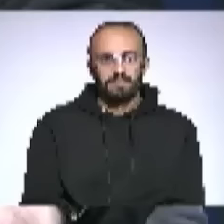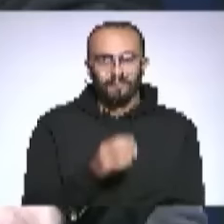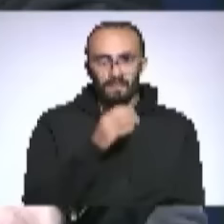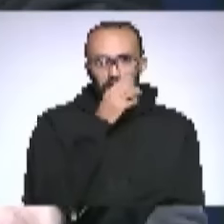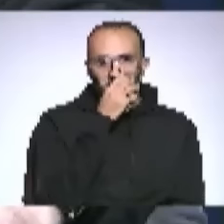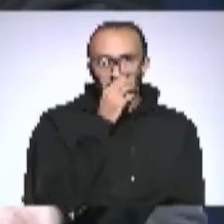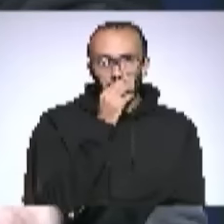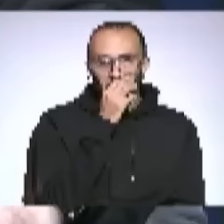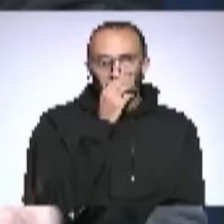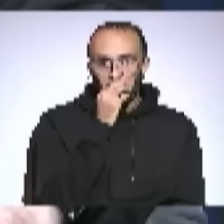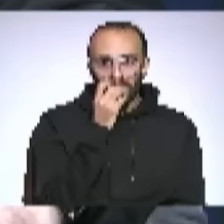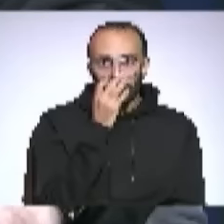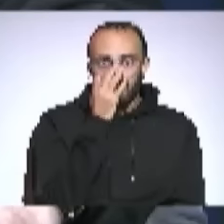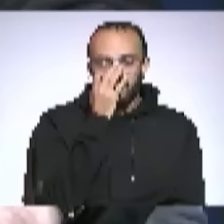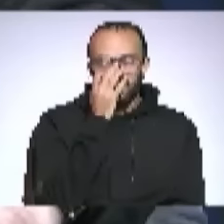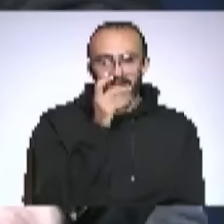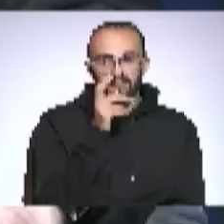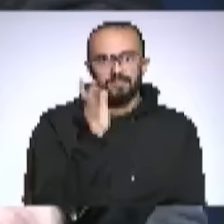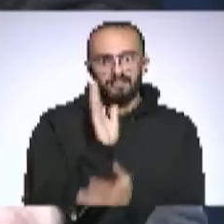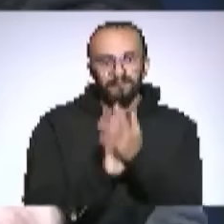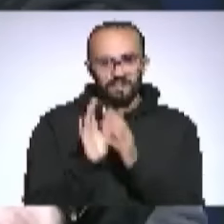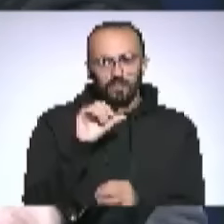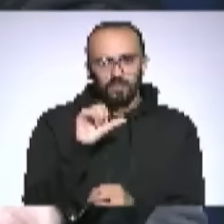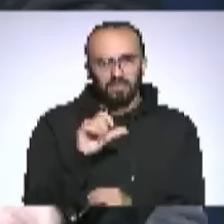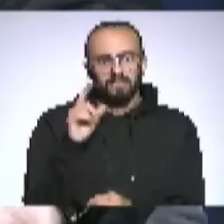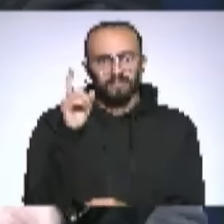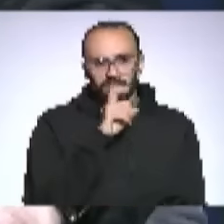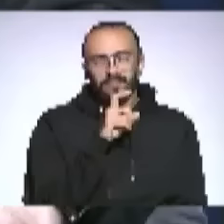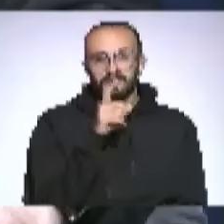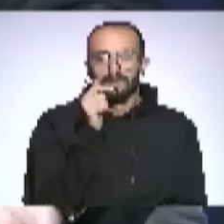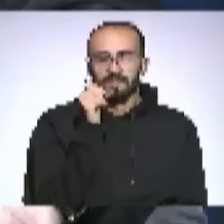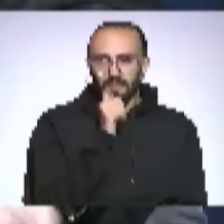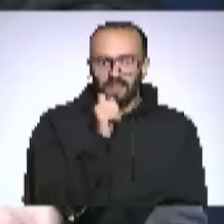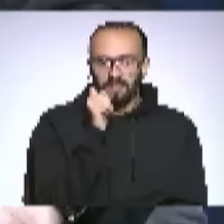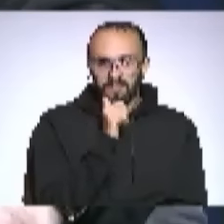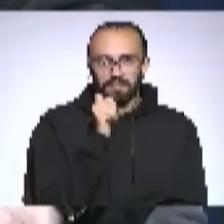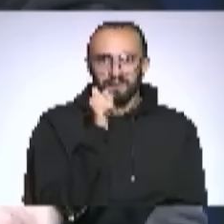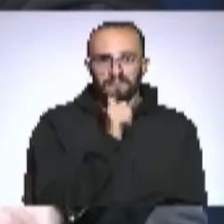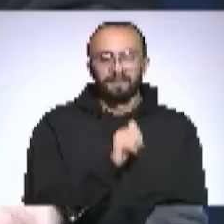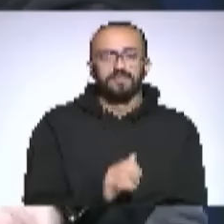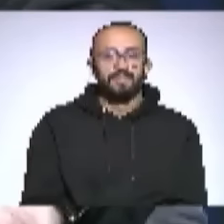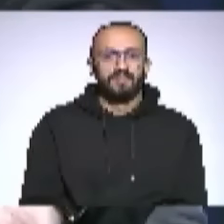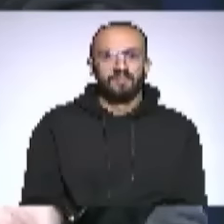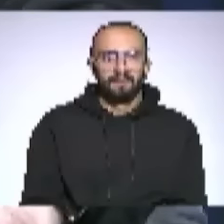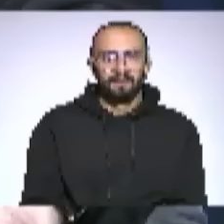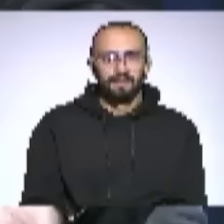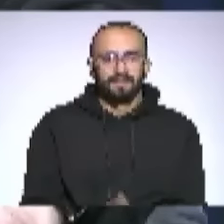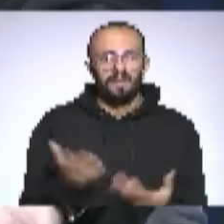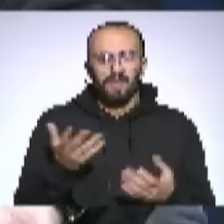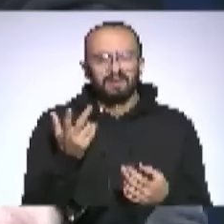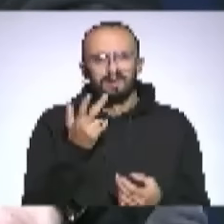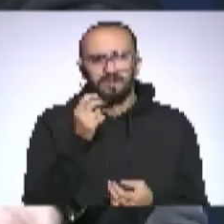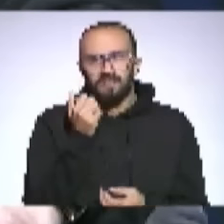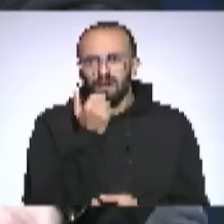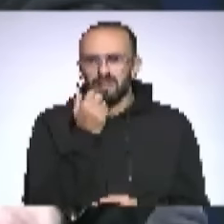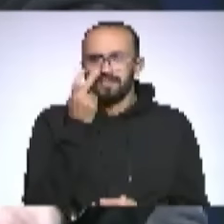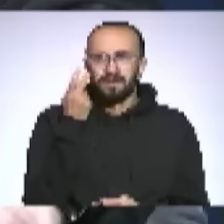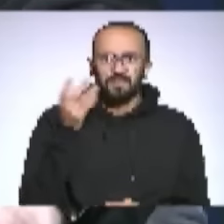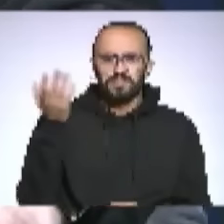ذاته على اساءه المعامله هو نوع من التطهير الروحي عن اي حاجه